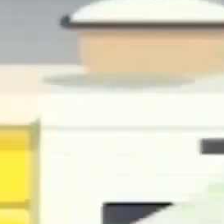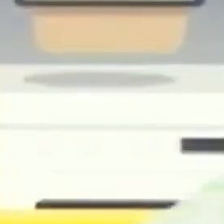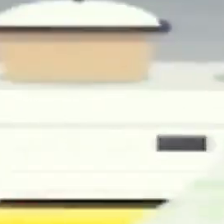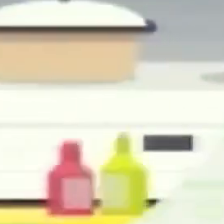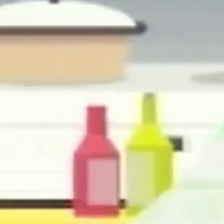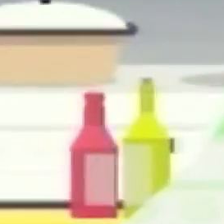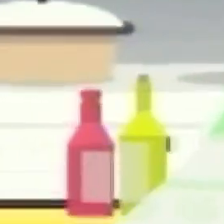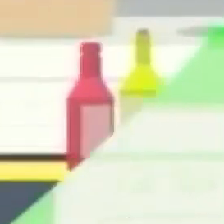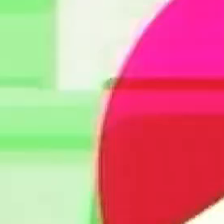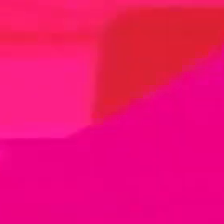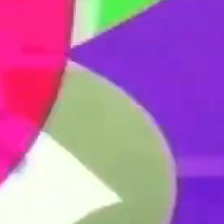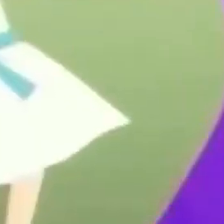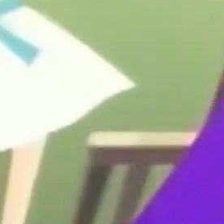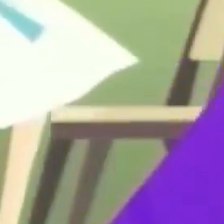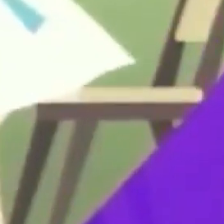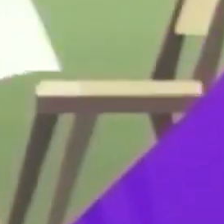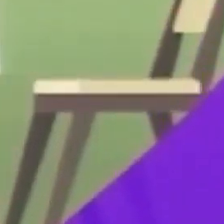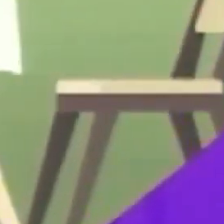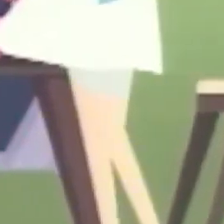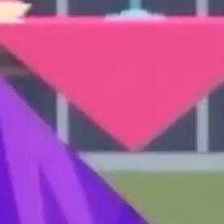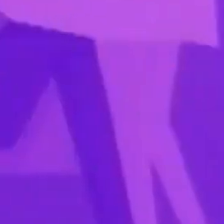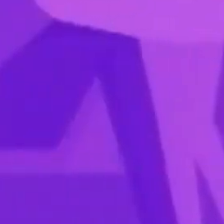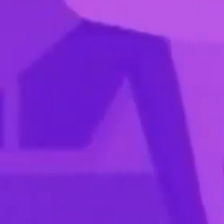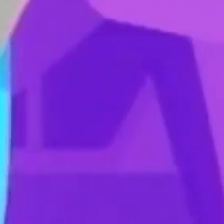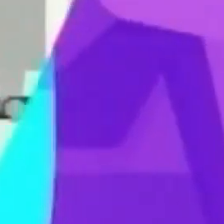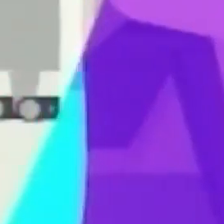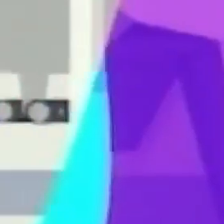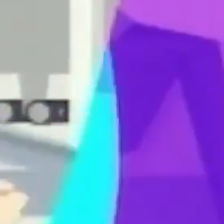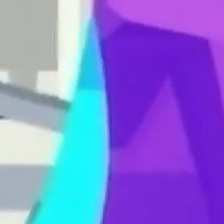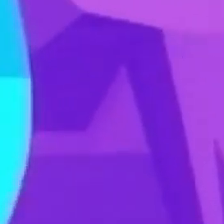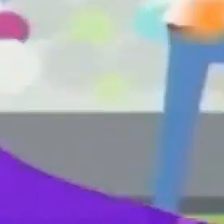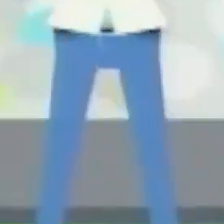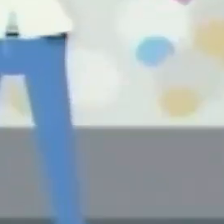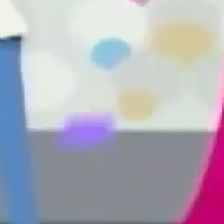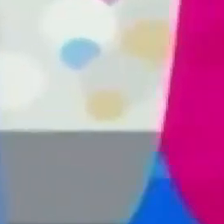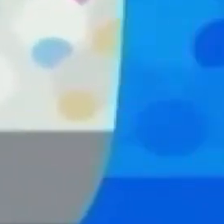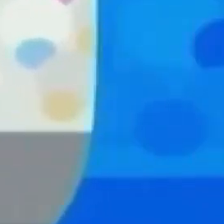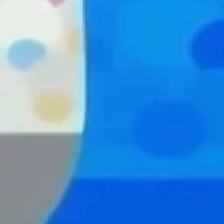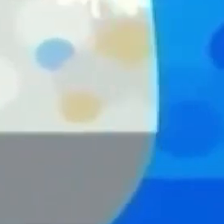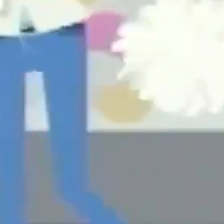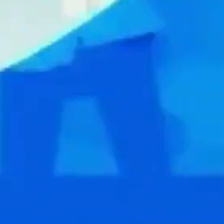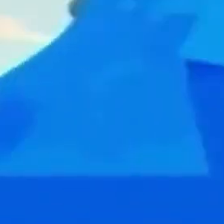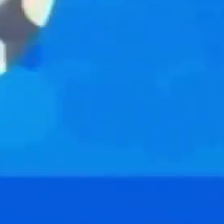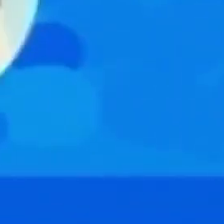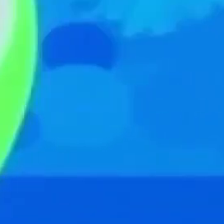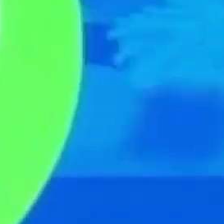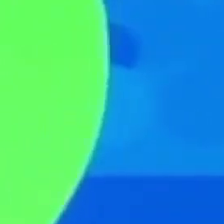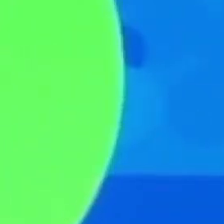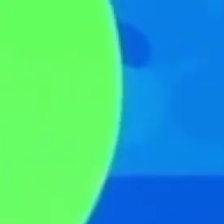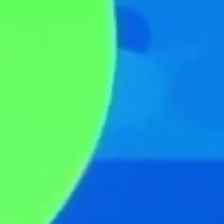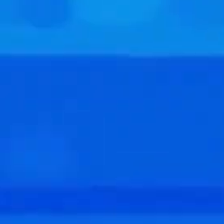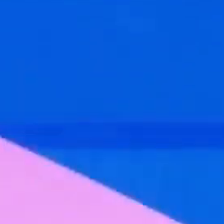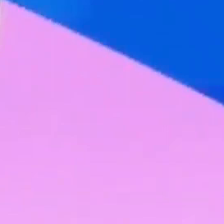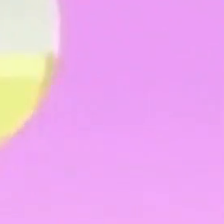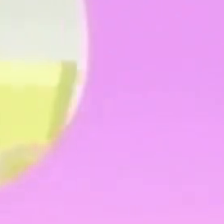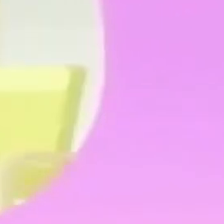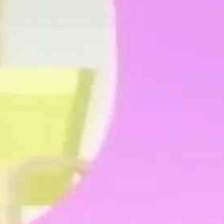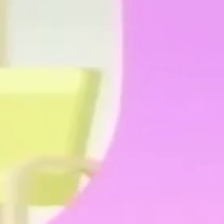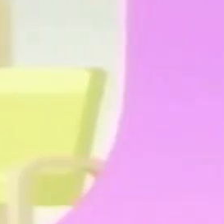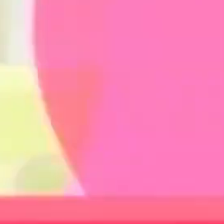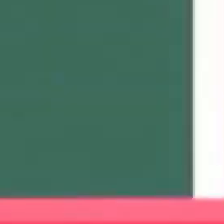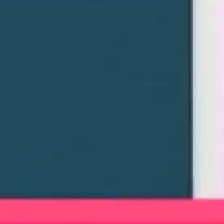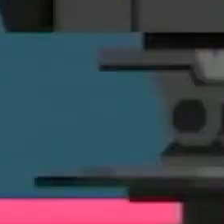هي ومين هي ومين لو وقتك اللي بتستني هي ومين هي ومين ما